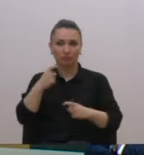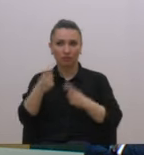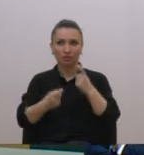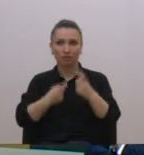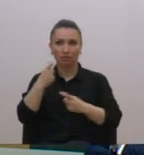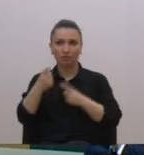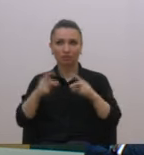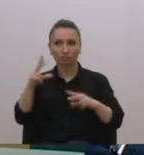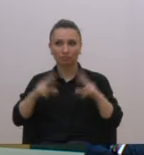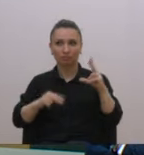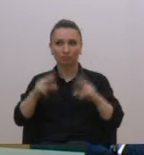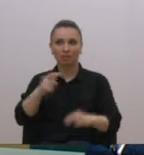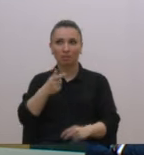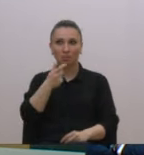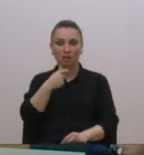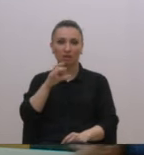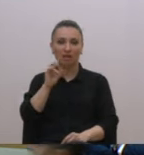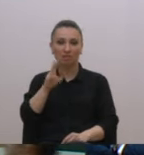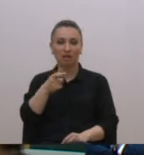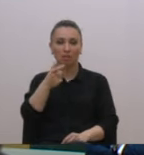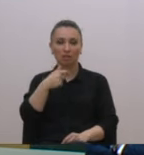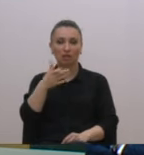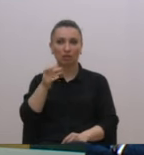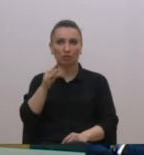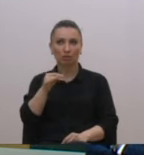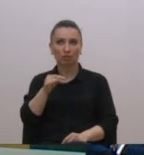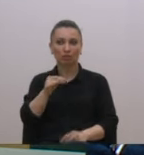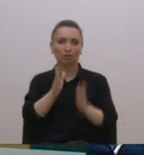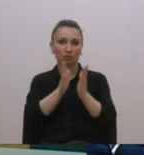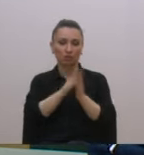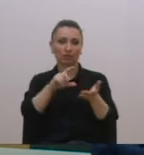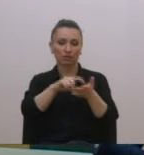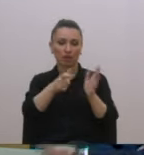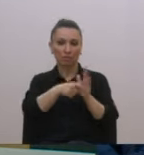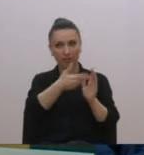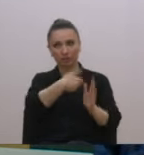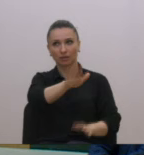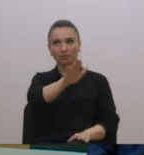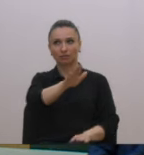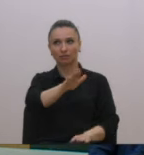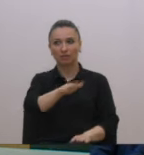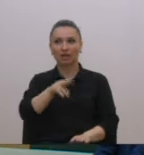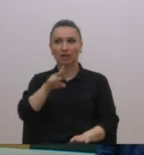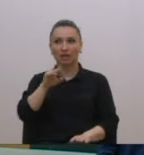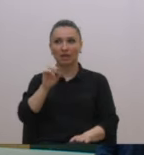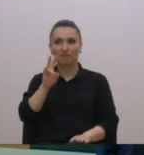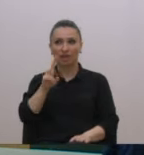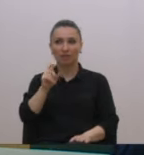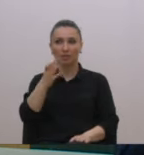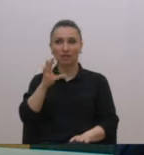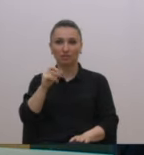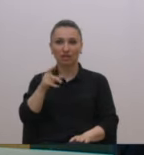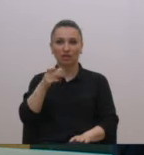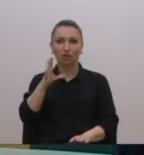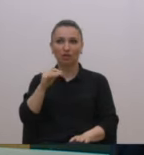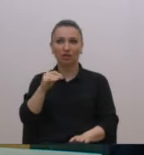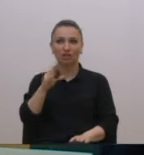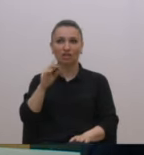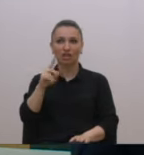ბატონო ლევან, ბატონო გიორგი. კარგი, დატოვე დარბაზი ლევან ხაბეიშვილი, გიორგი ვაშაძე,